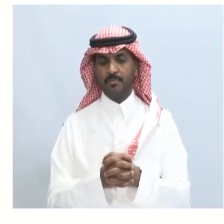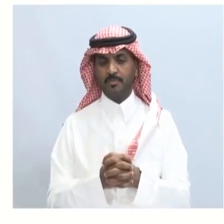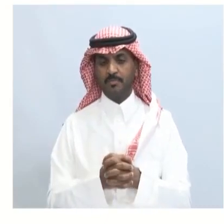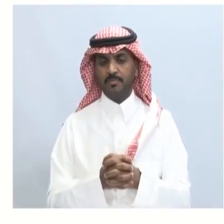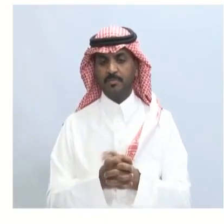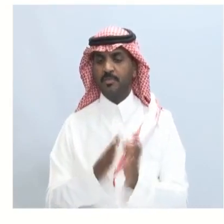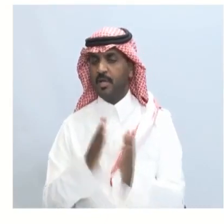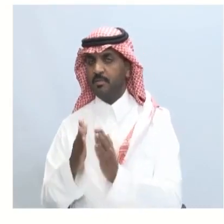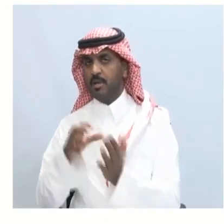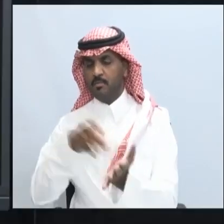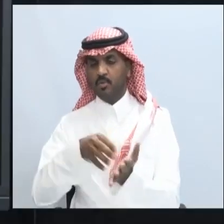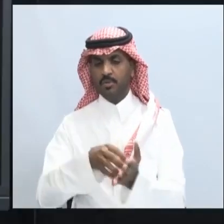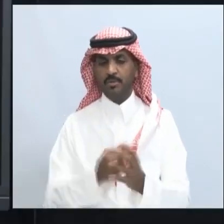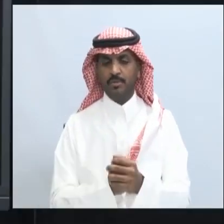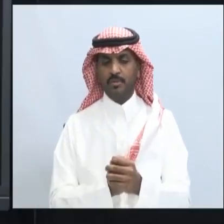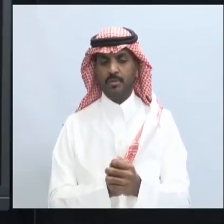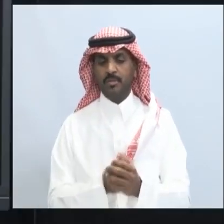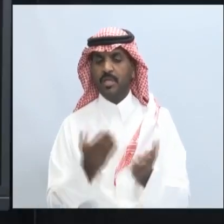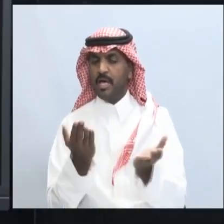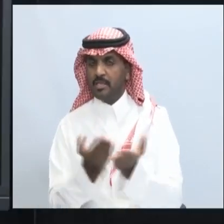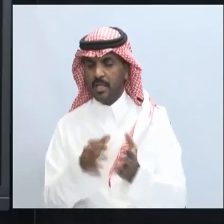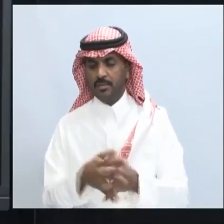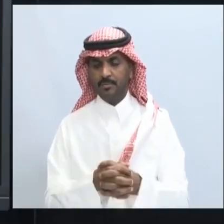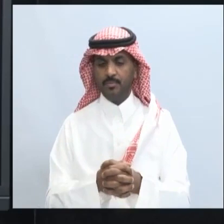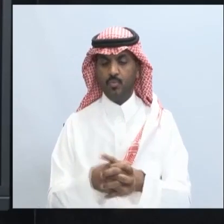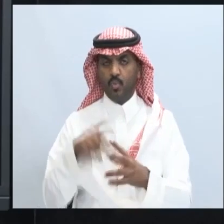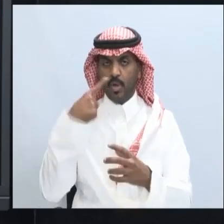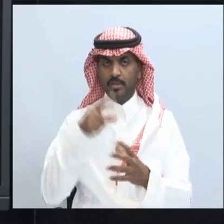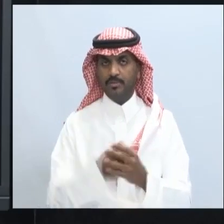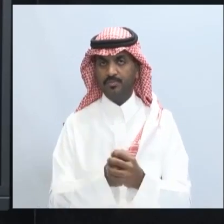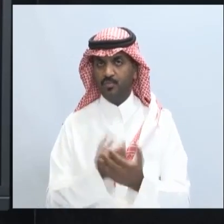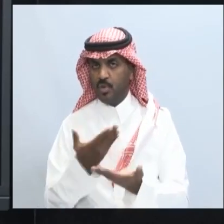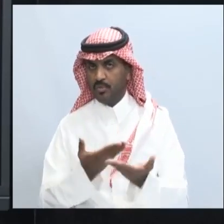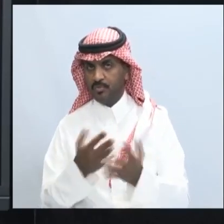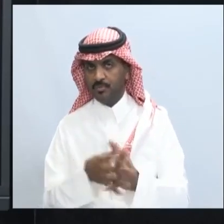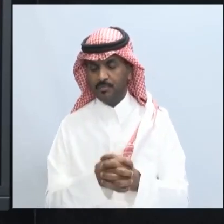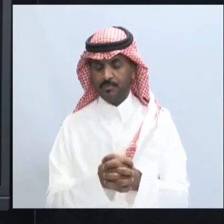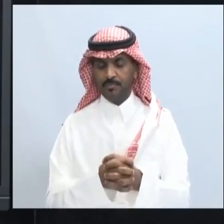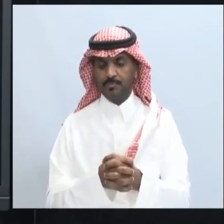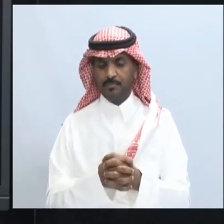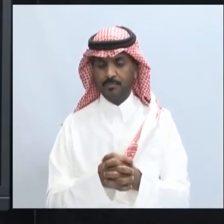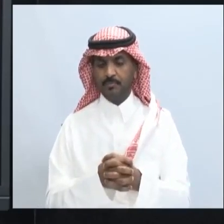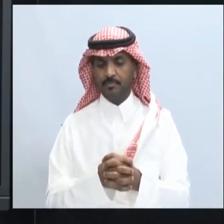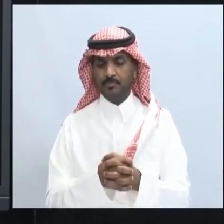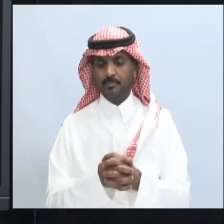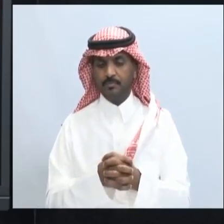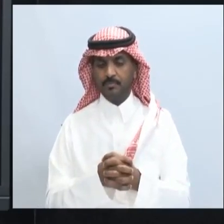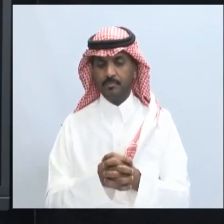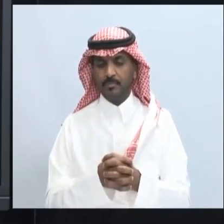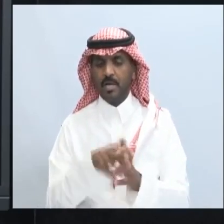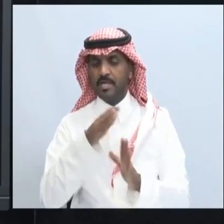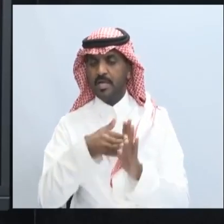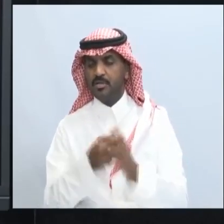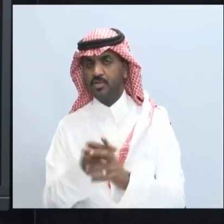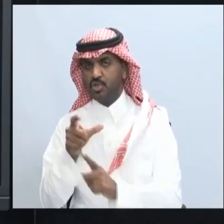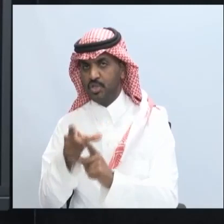جانب الموطن وفي درسنا الحالي سنبين ونناقش وسنبين ونناقش خصائص الشخص